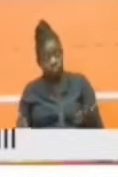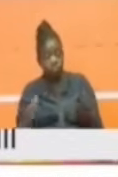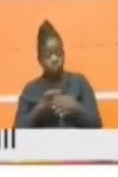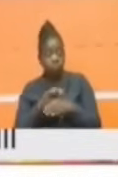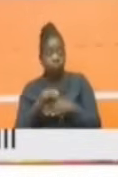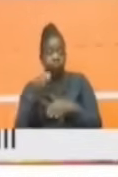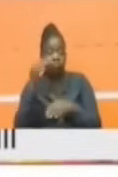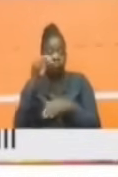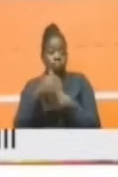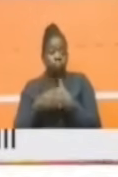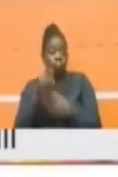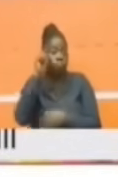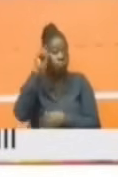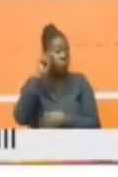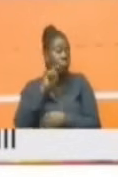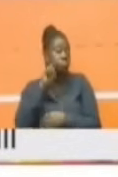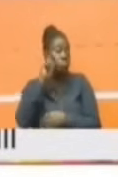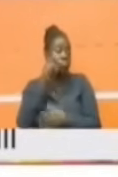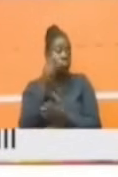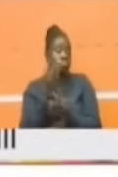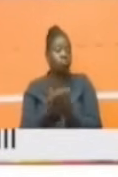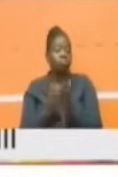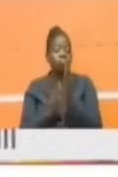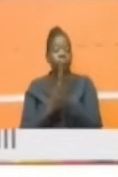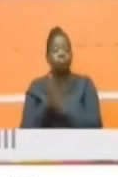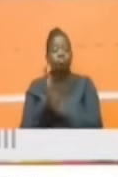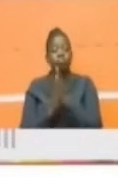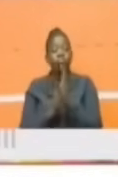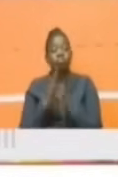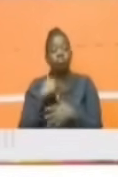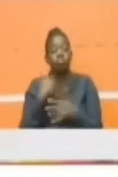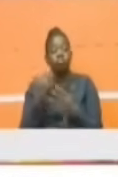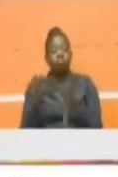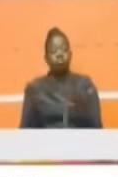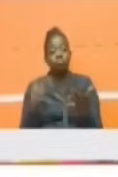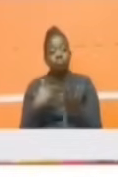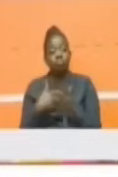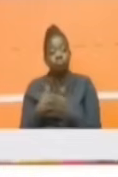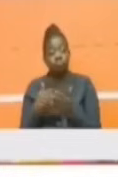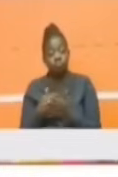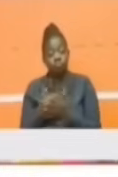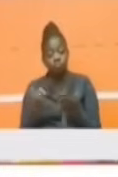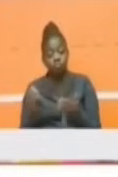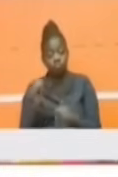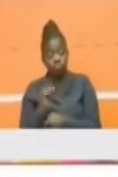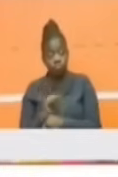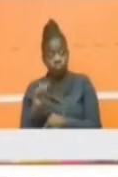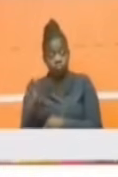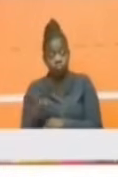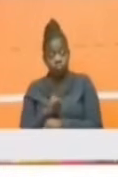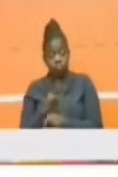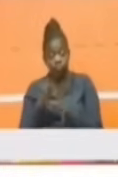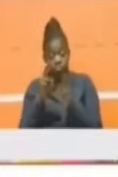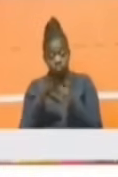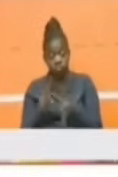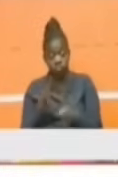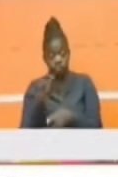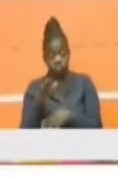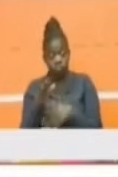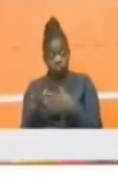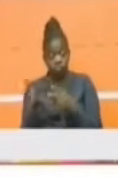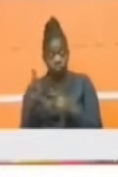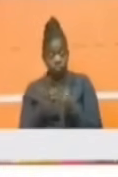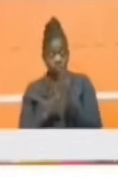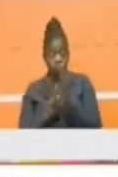shave nsaba nyo mujetanire kubanga tijete agabyuma atu mulimu bweguti sisubira nyo bantu bakulu kugwetanira